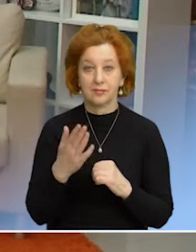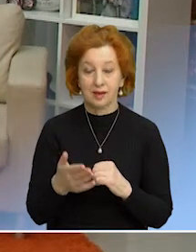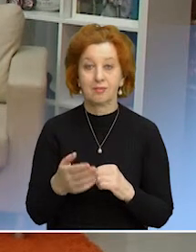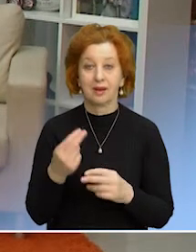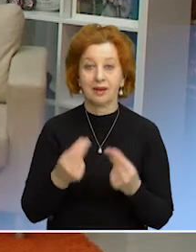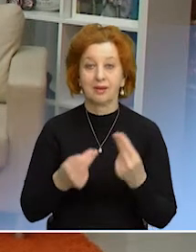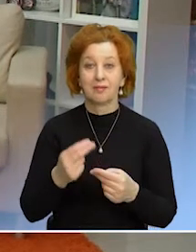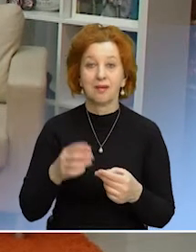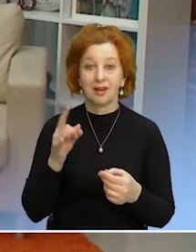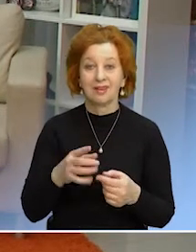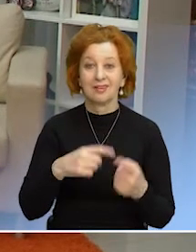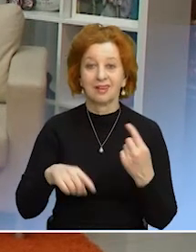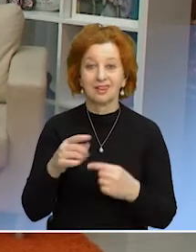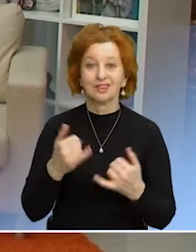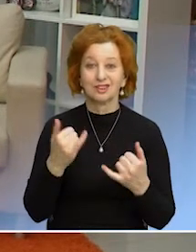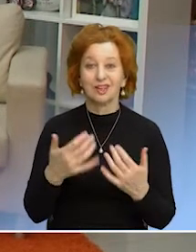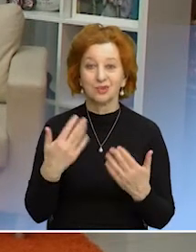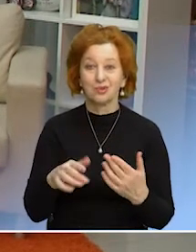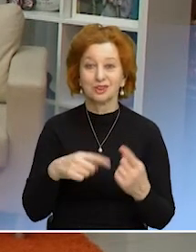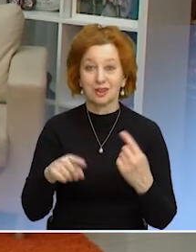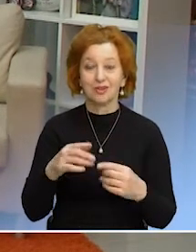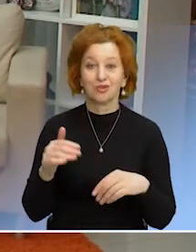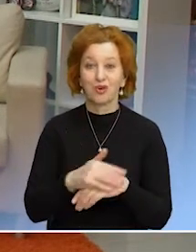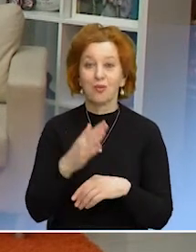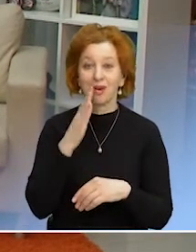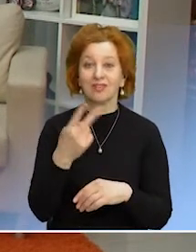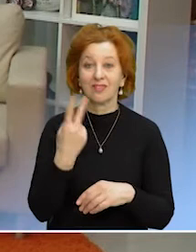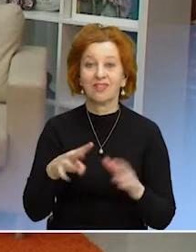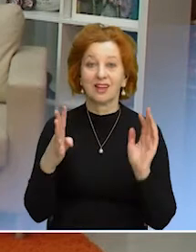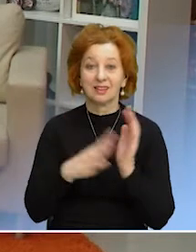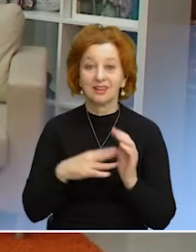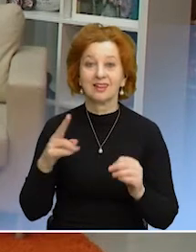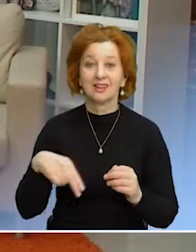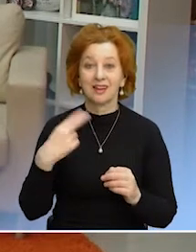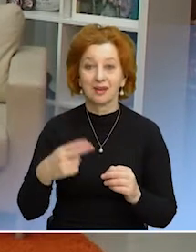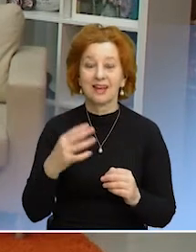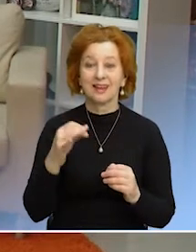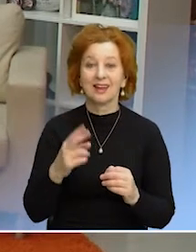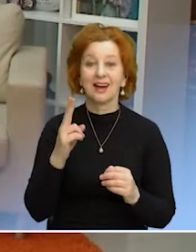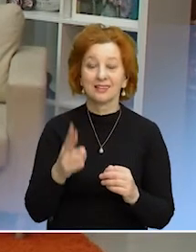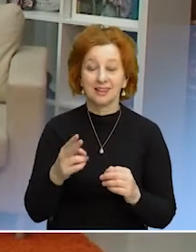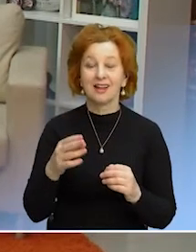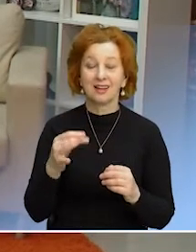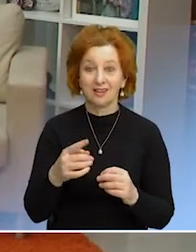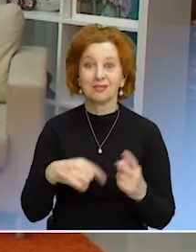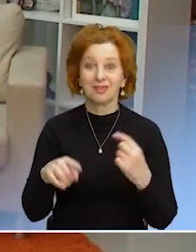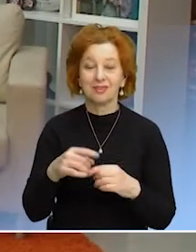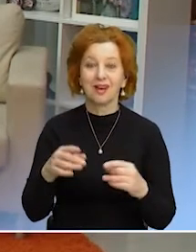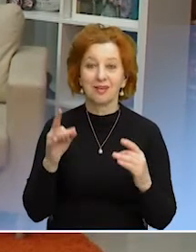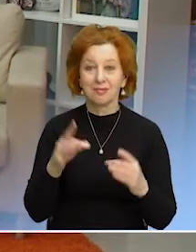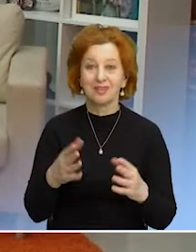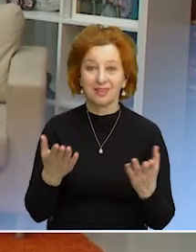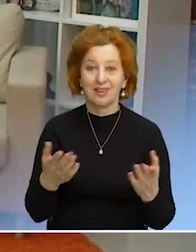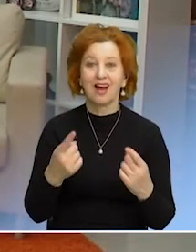Все мы играем роли бедный Йорик. А, нет, сначала всем здрасте еще раз, всем доброе утро. 29 декабря, Ирина Косарина, Геннадий Гордеев, и опять роль